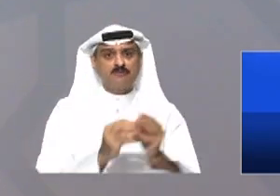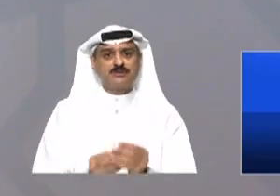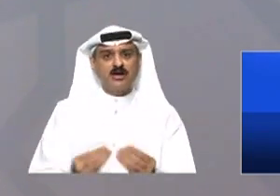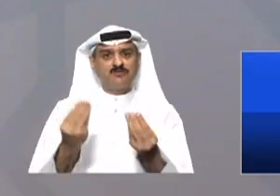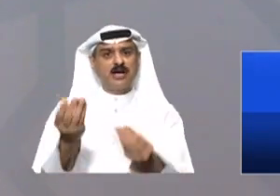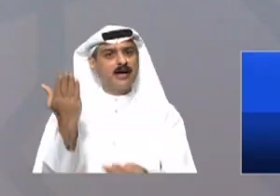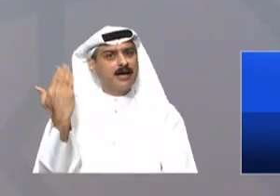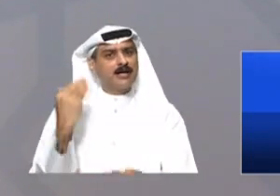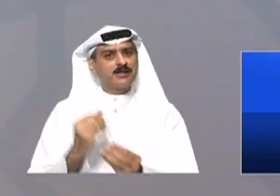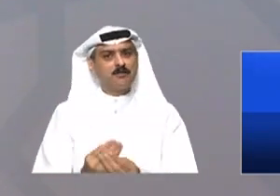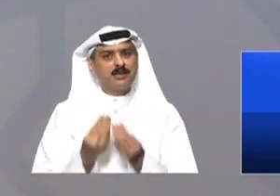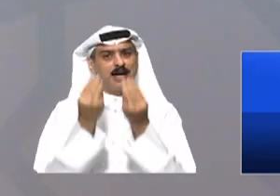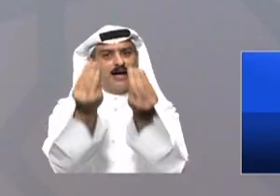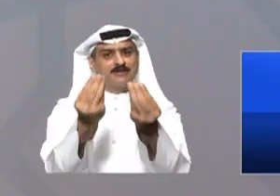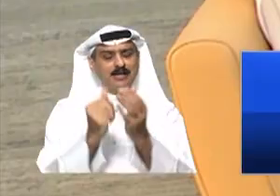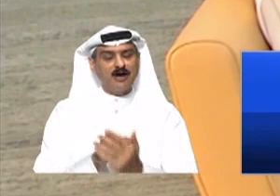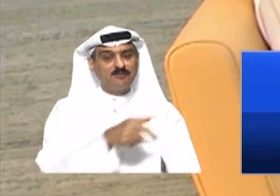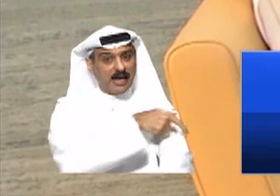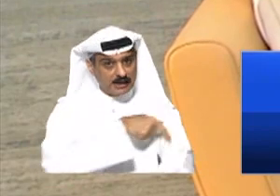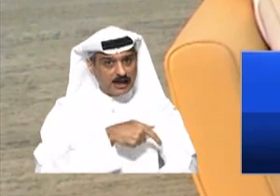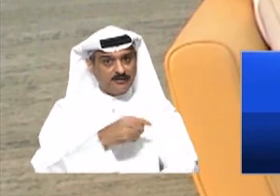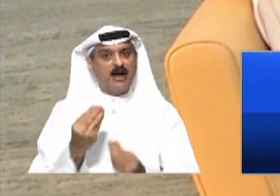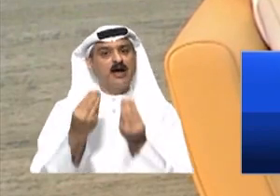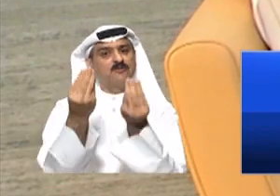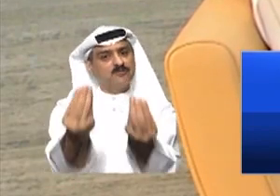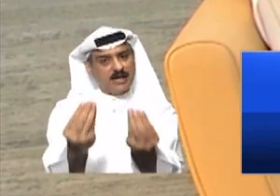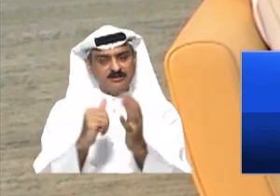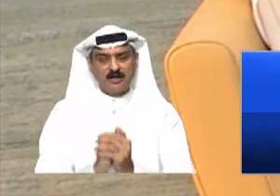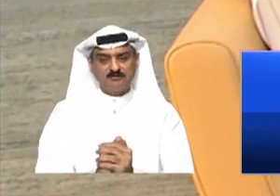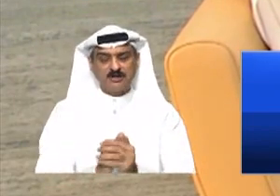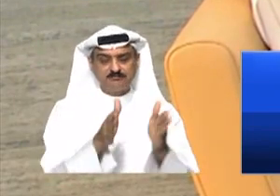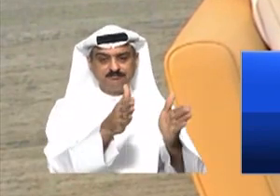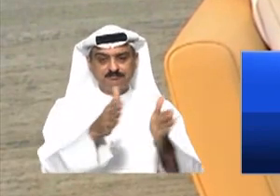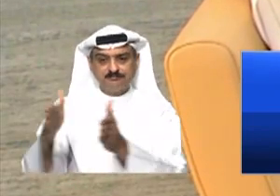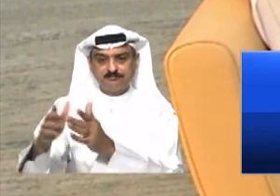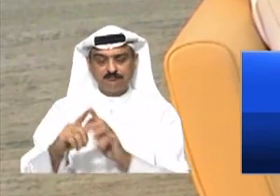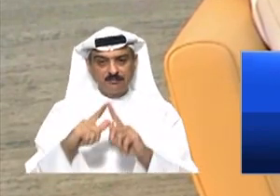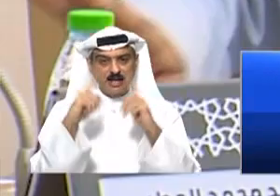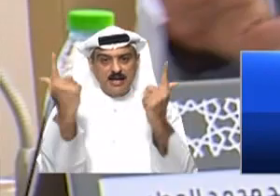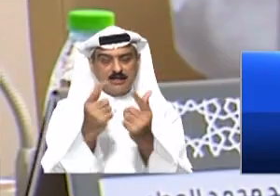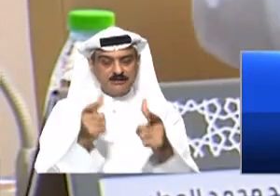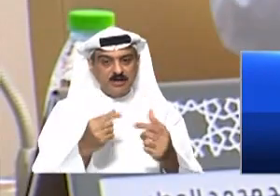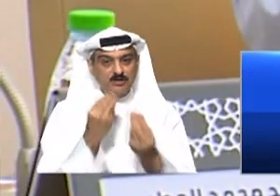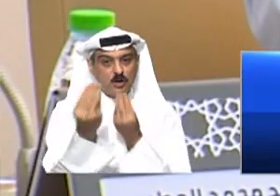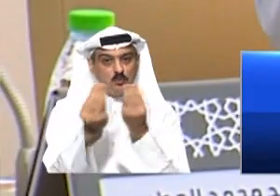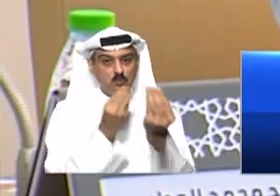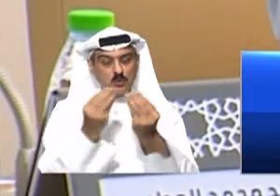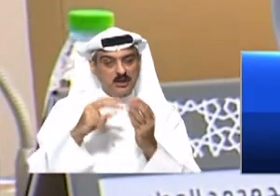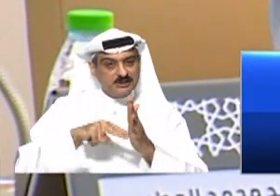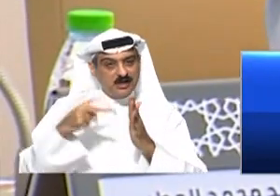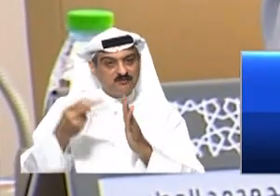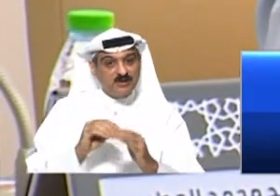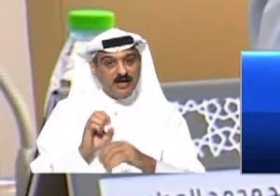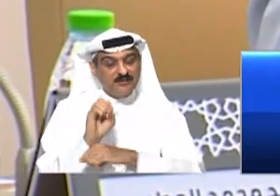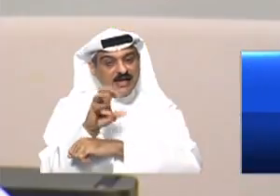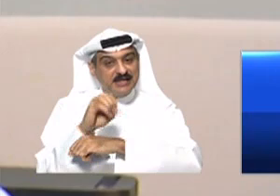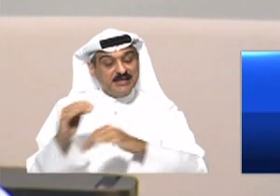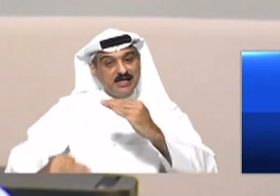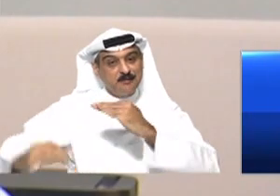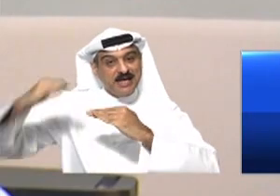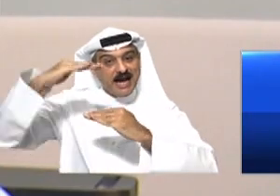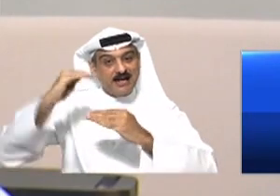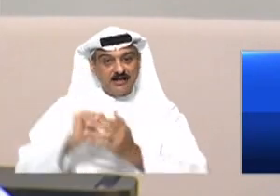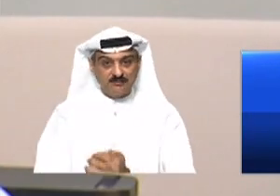سلمناها للأخوة النواب. كما شهد هذا الأسبوع في مجلس الأمة مناقشة سبل تطوير مؤسسات التعليم العالي